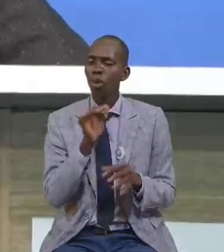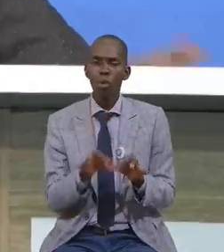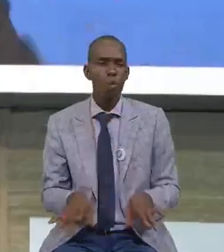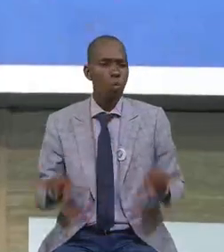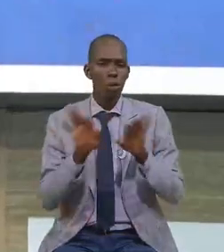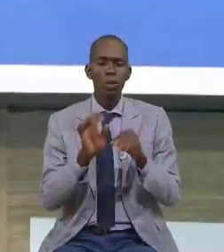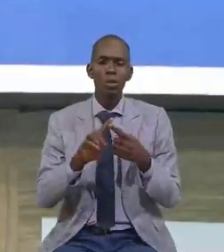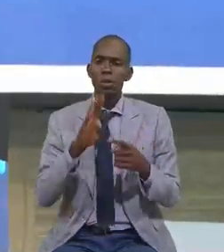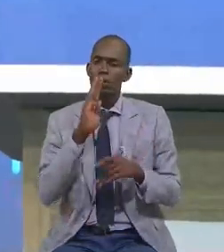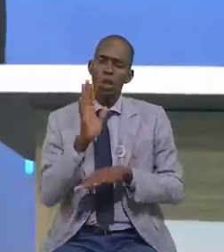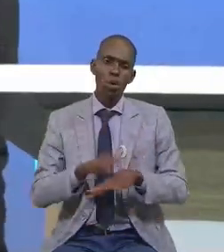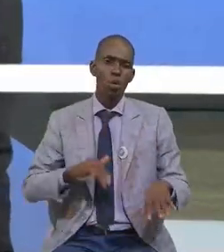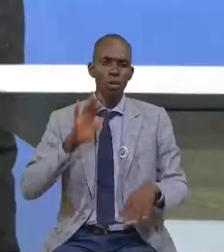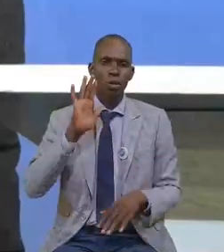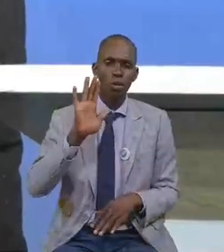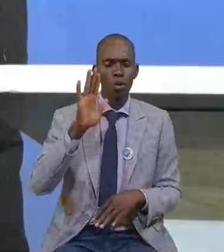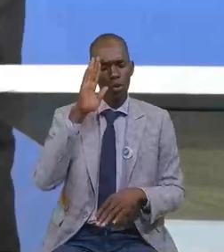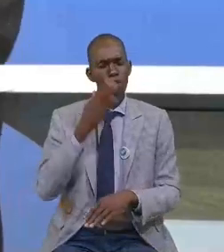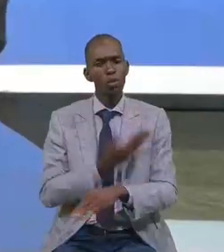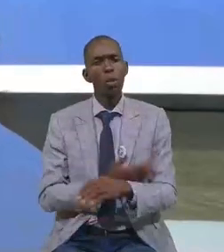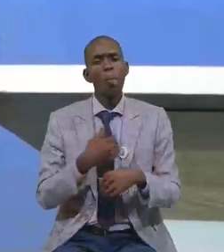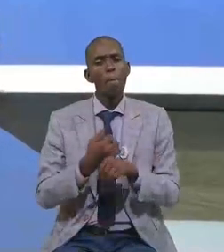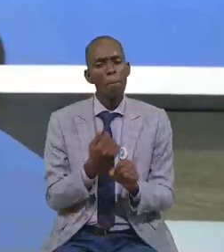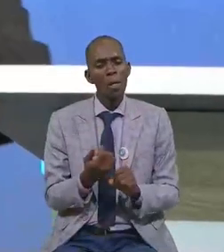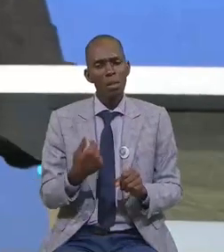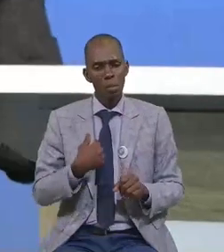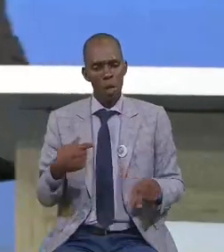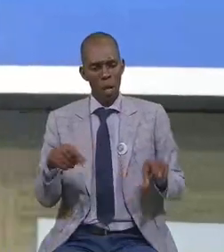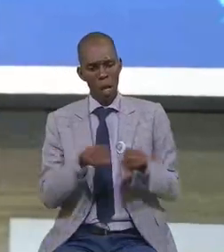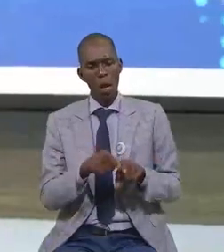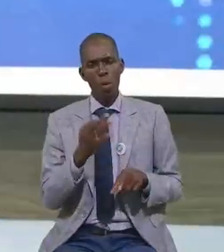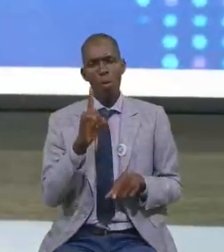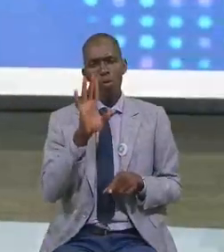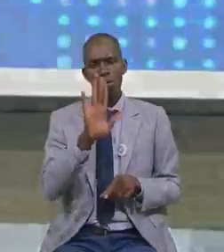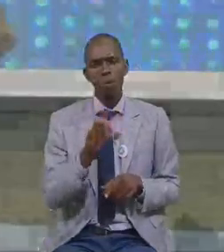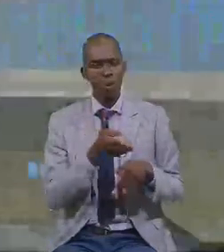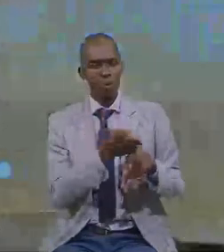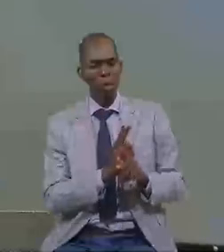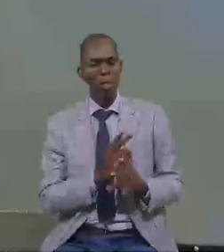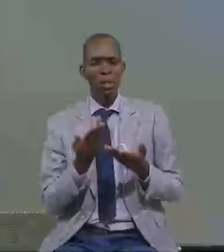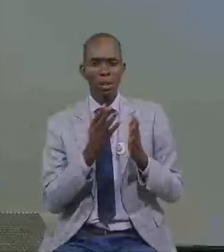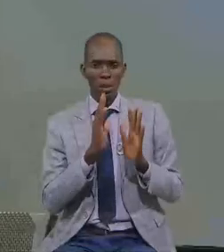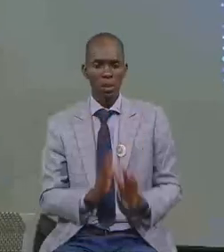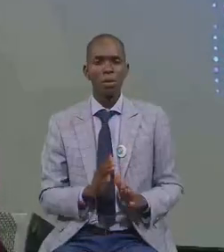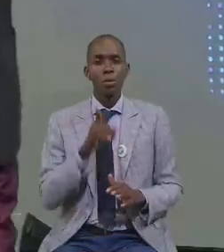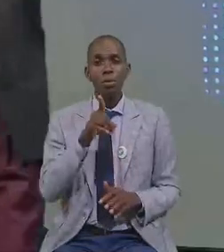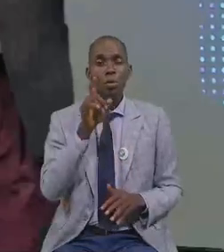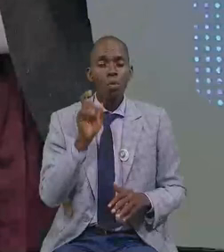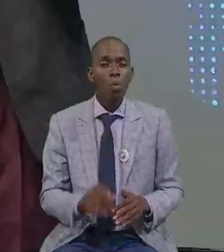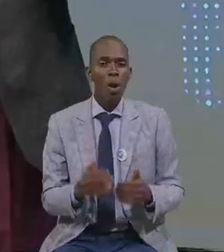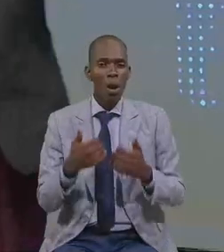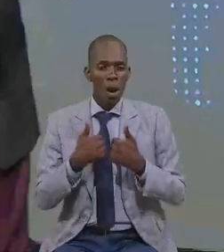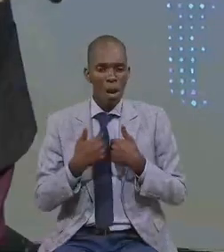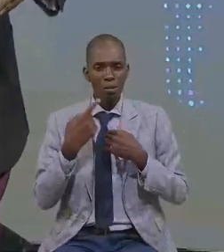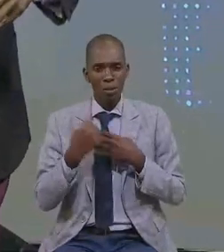d'être appelé ton fils. Fais de moi l'un de tes mercenaires. Donc tu dois prendre